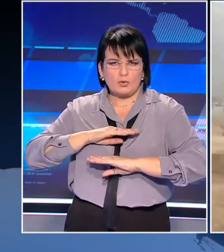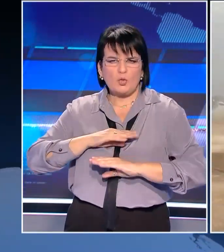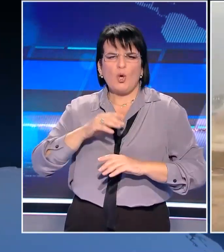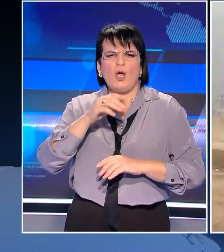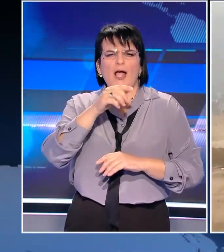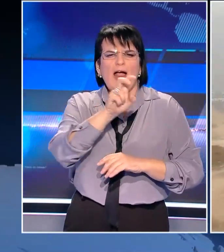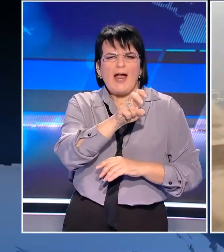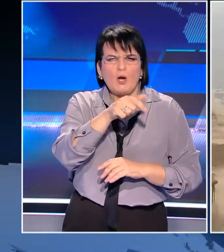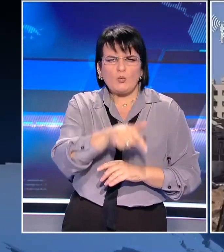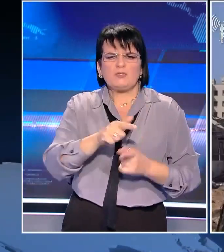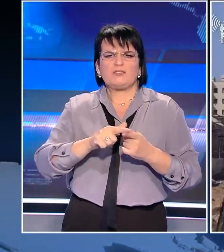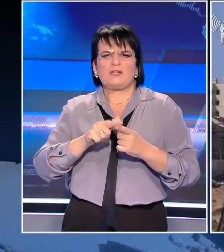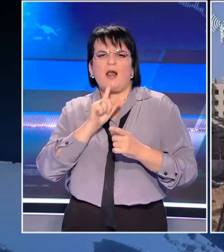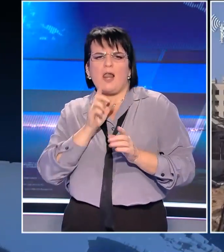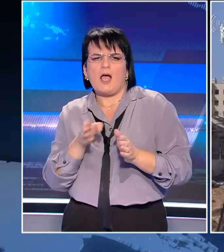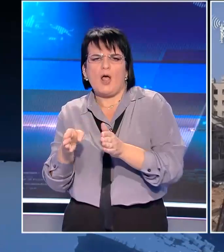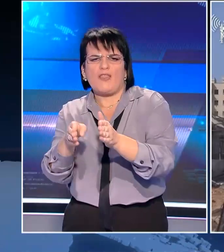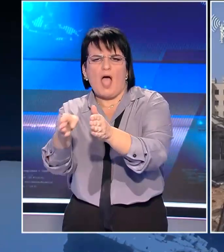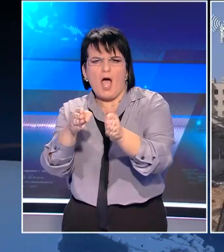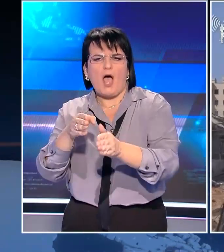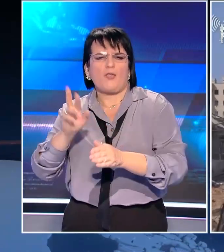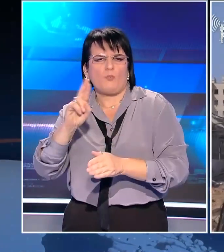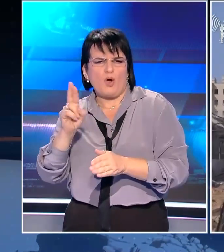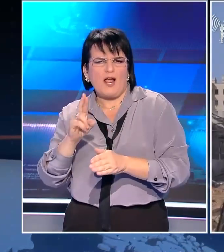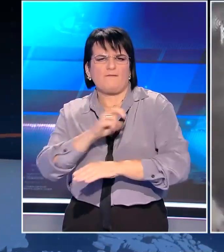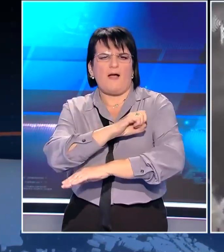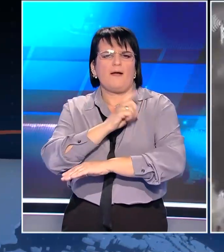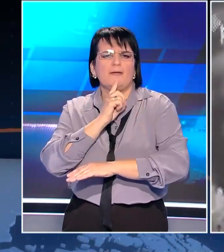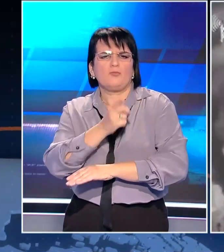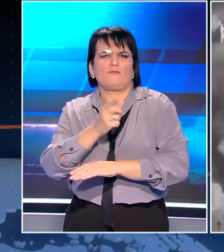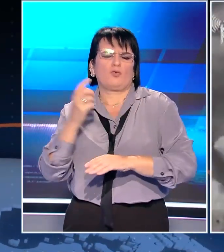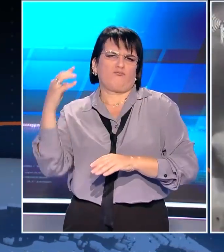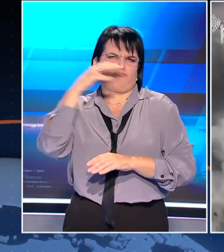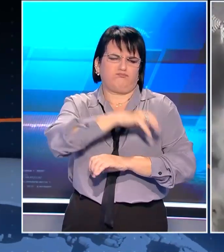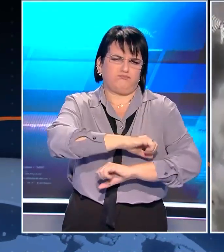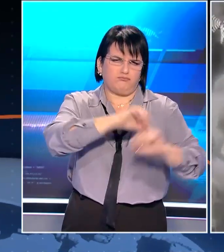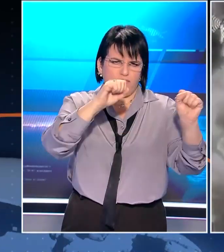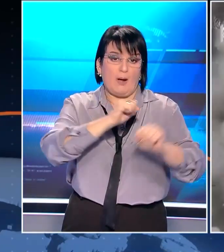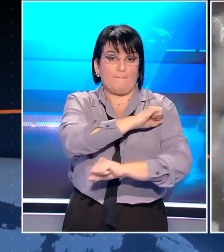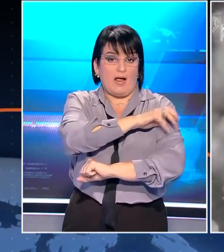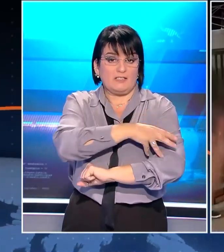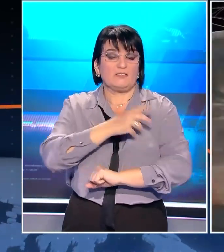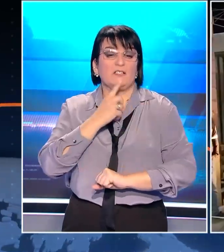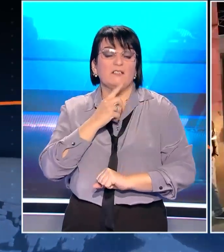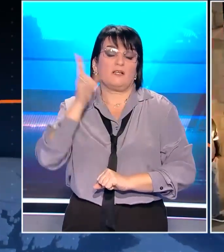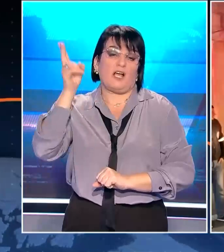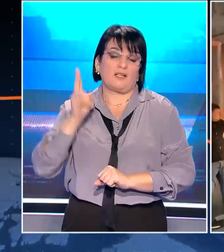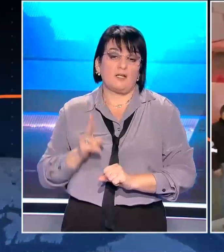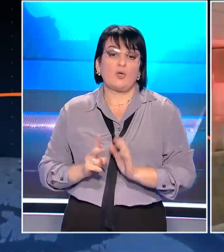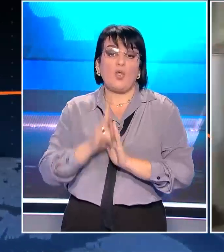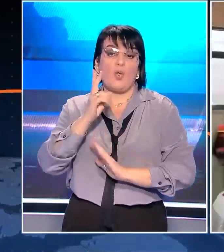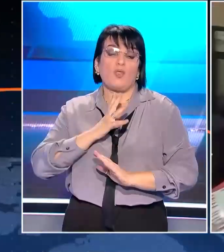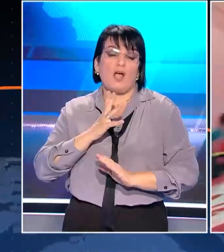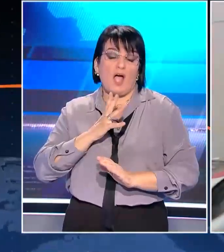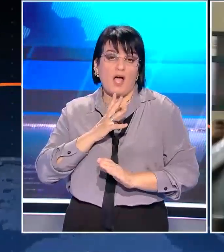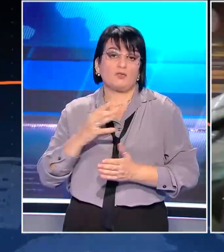βομβάρδισε περιοχές, την Χανιουνής αλλά και τη Ράφα, με τους Παλαιστίνιους να καταγγέλουν την απώλεια 12 αμάχων από χτύπημα σε